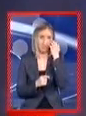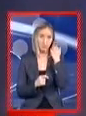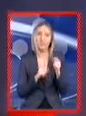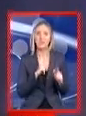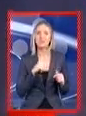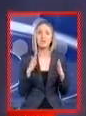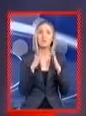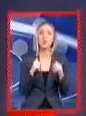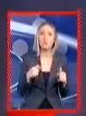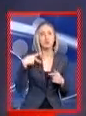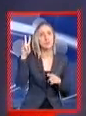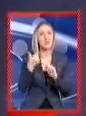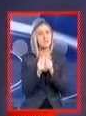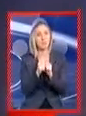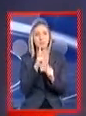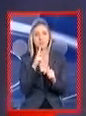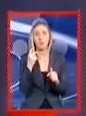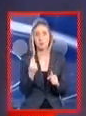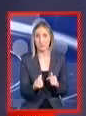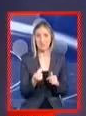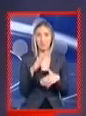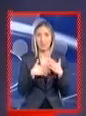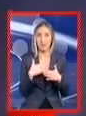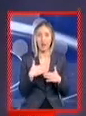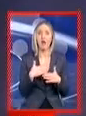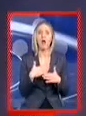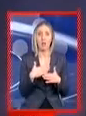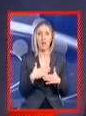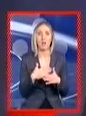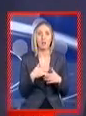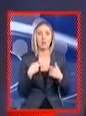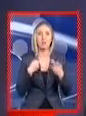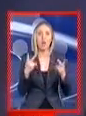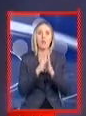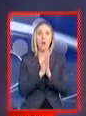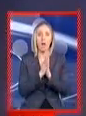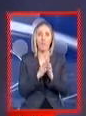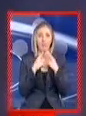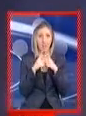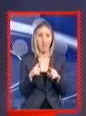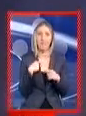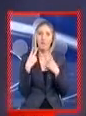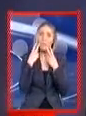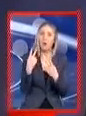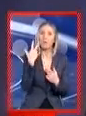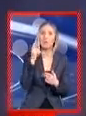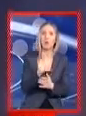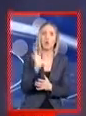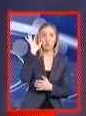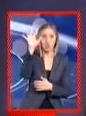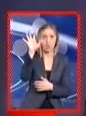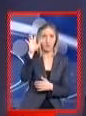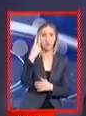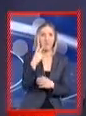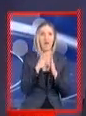sportisti koji su igrali u Srbiji ovih dana šalju apel. Da pogledamo apel trojice košarkaša na YouTube-u, dva zapravo apela